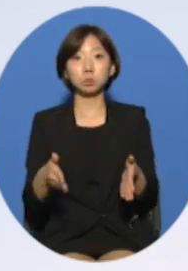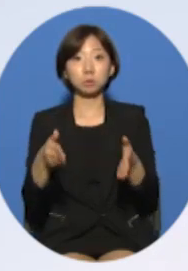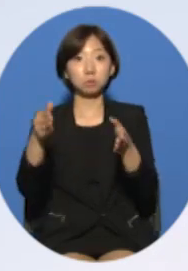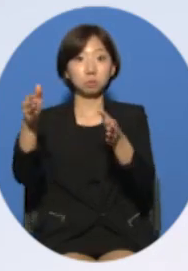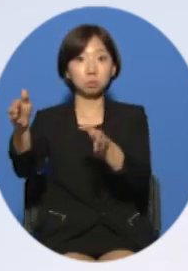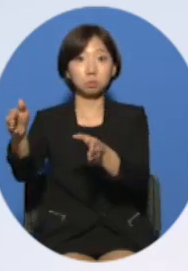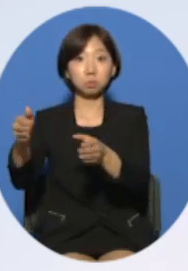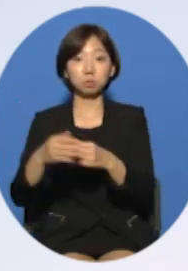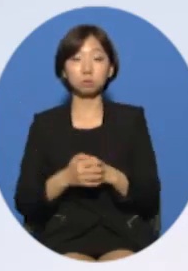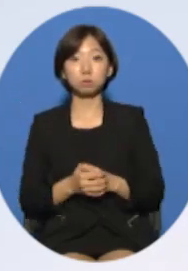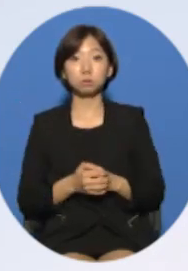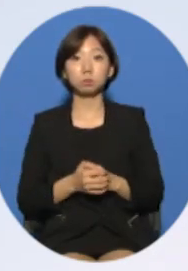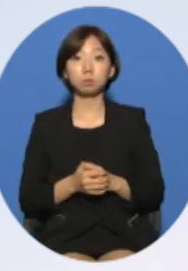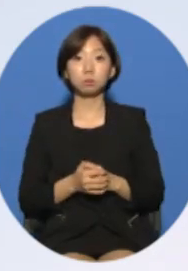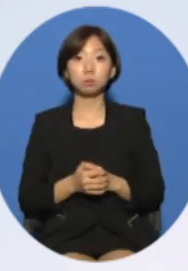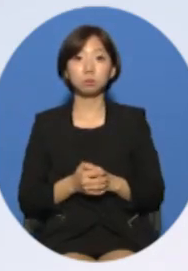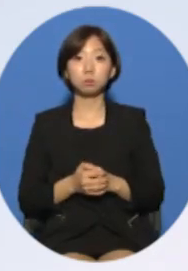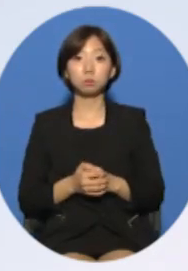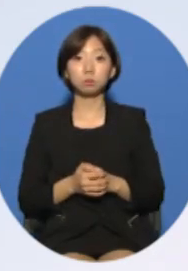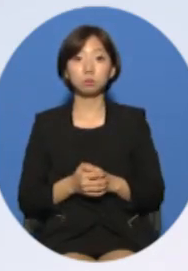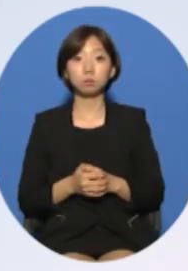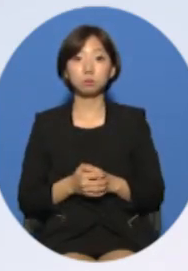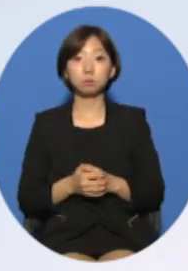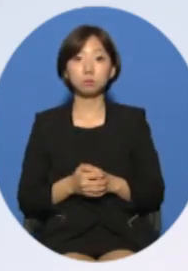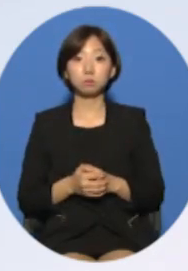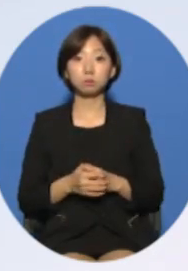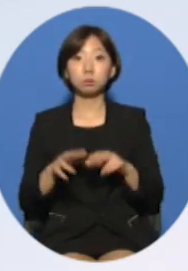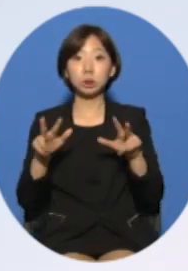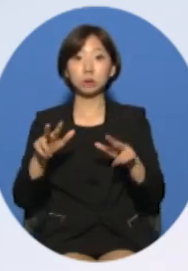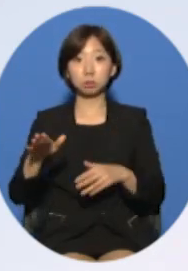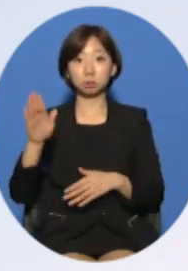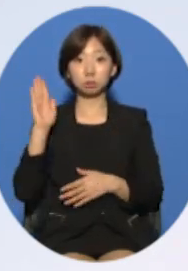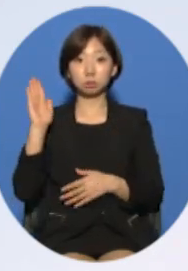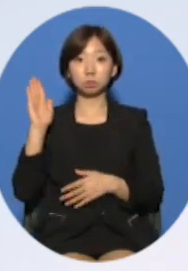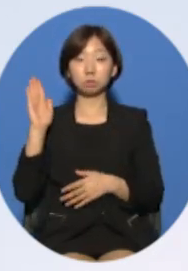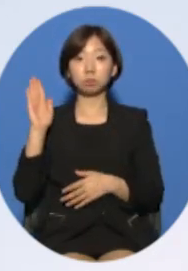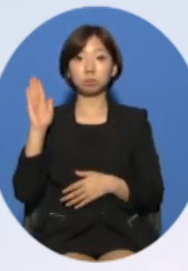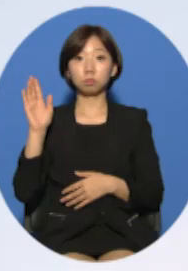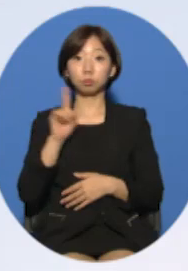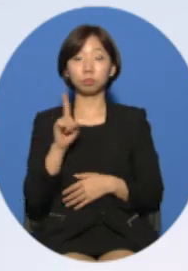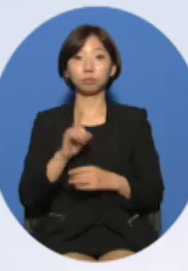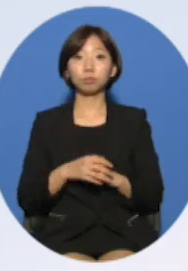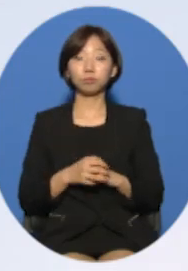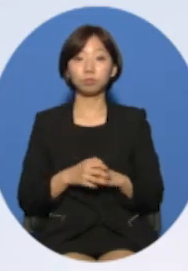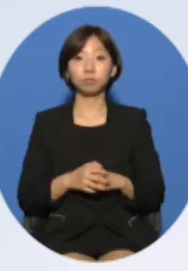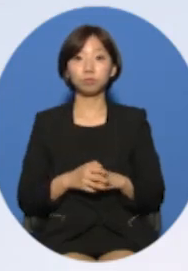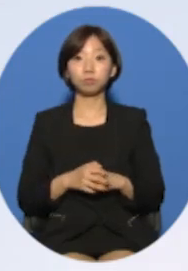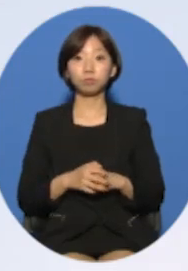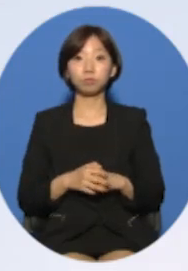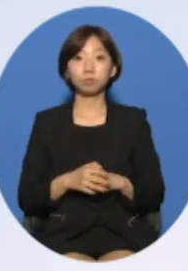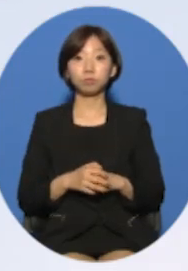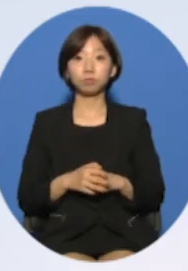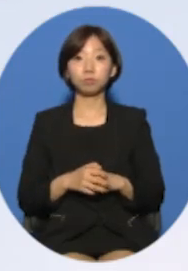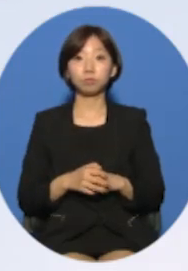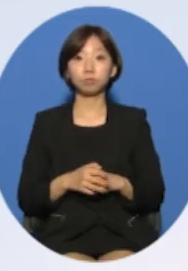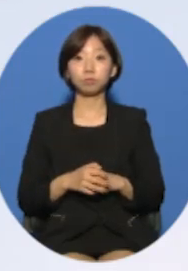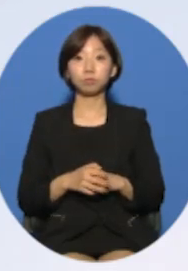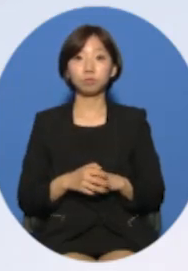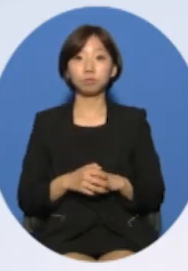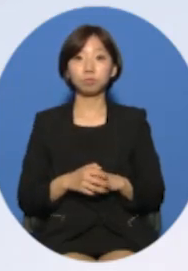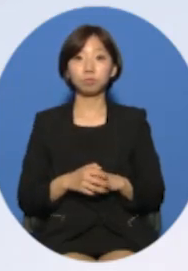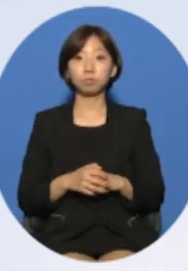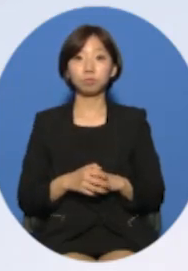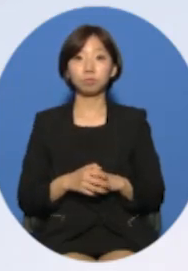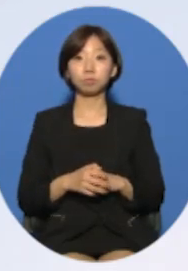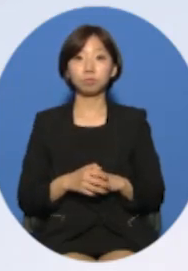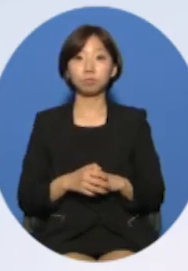그 저기 뭡니까 선거인이 자 지금은 예, 지금 선서를 하고 계신데요. 선서를 지금 하고 있네요. 예, 이거는 어떤 선서를 하고 계십니까? 그러니까 이제